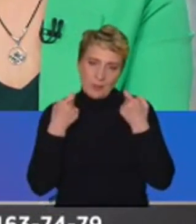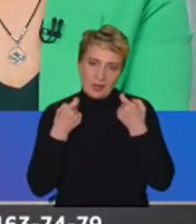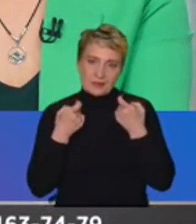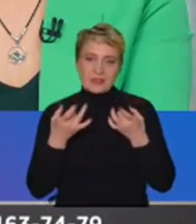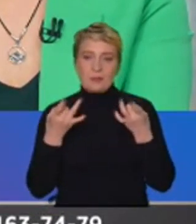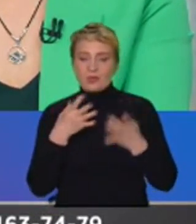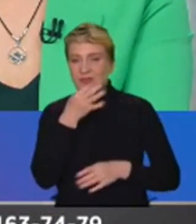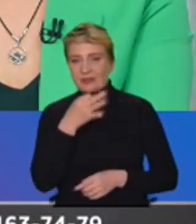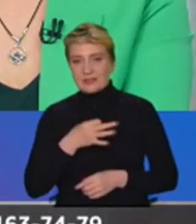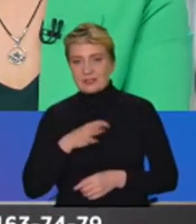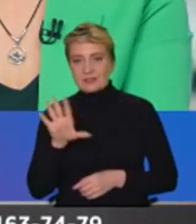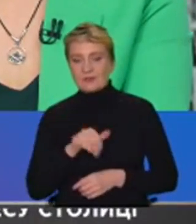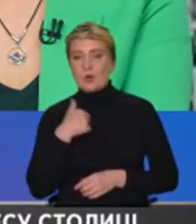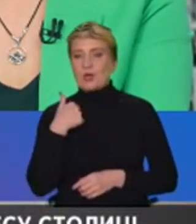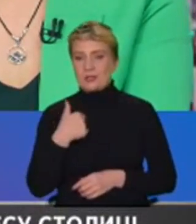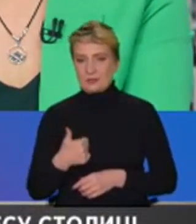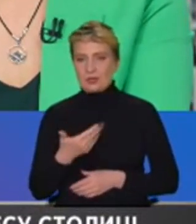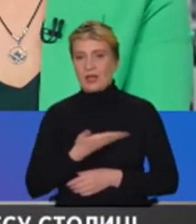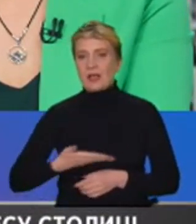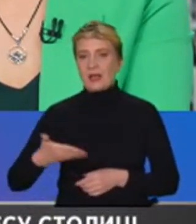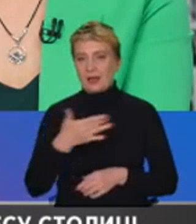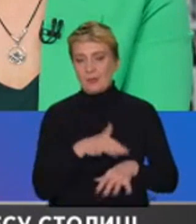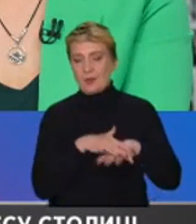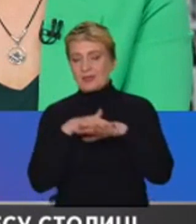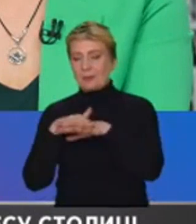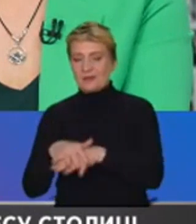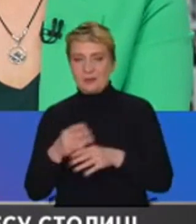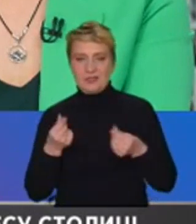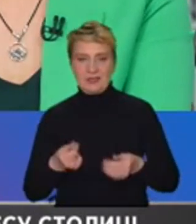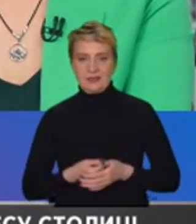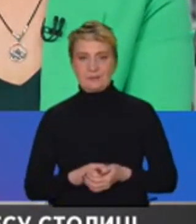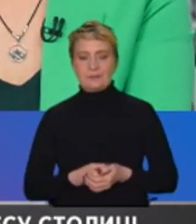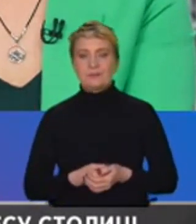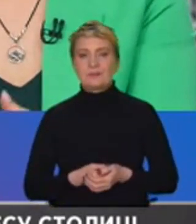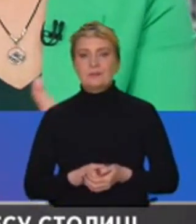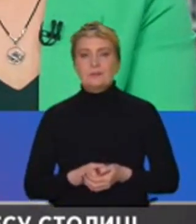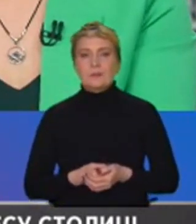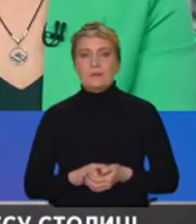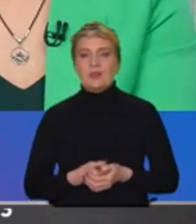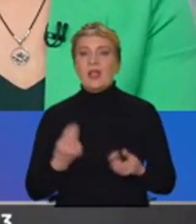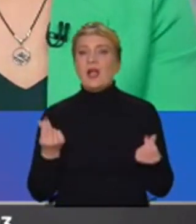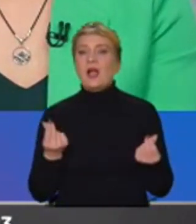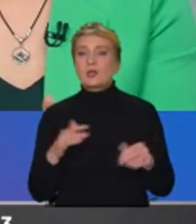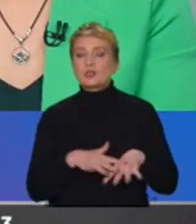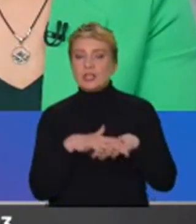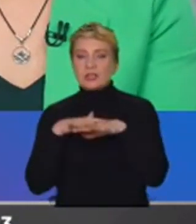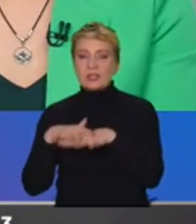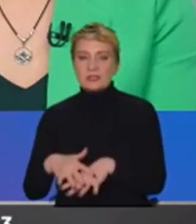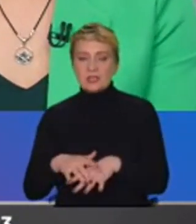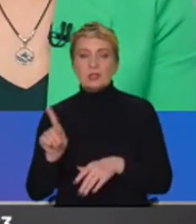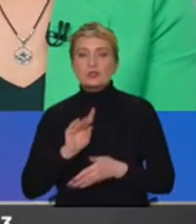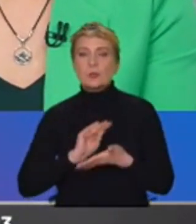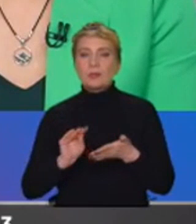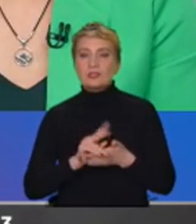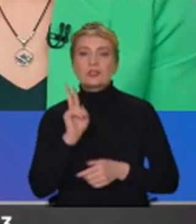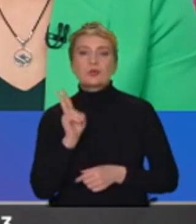просто скажите, что у вас все хорошо, и мы с радостью все равно перенаправим деньги. Да. А гроши надсилают в основном, вот пишут вам кто,